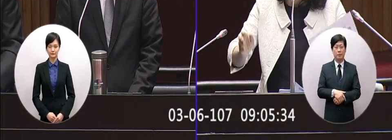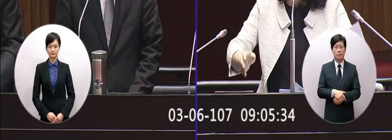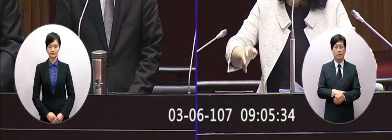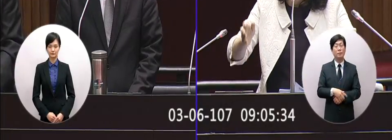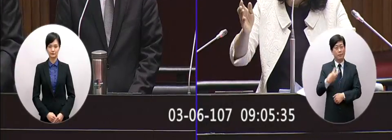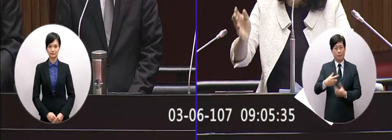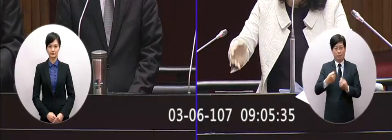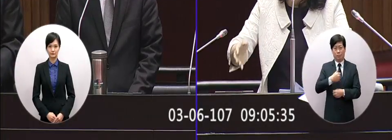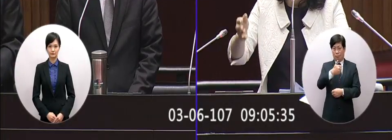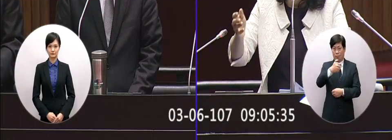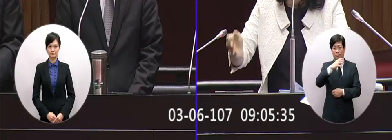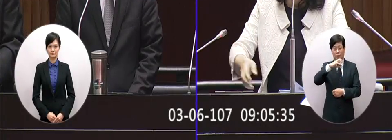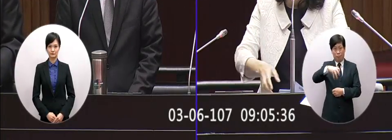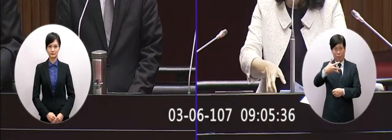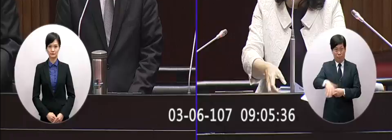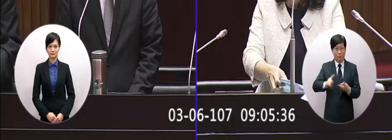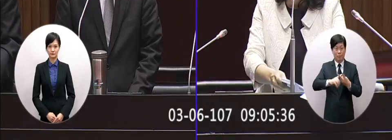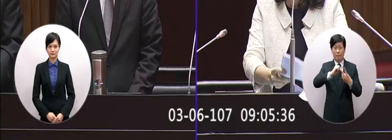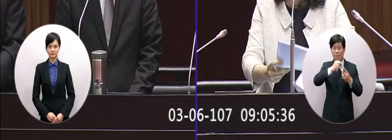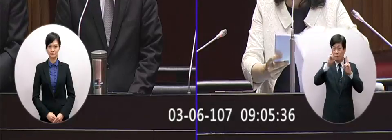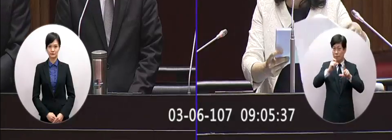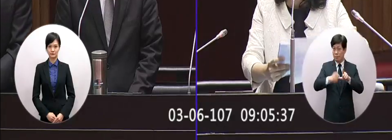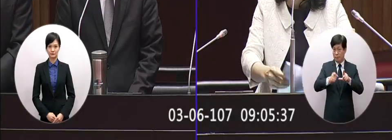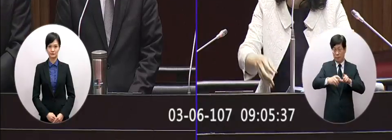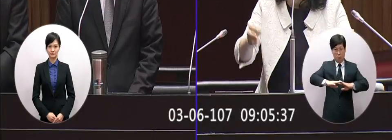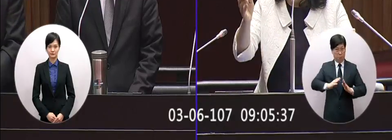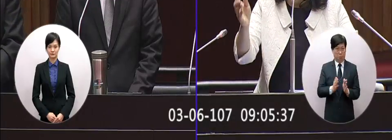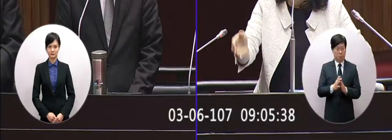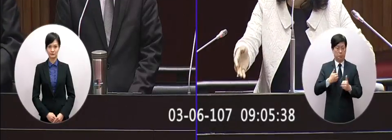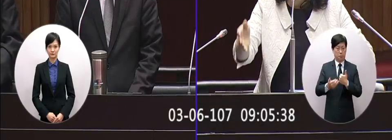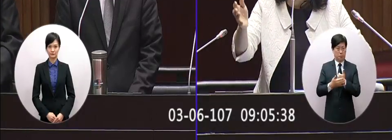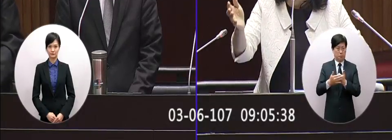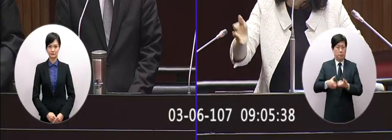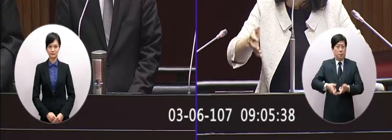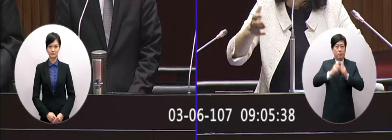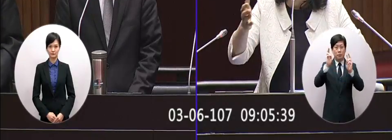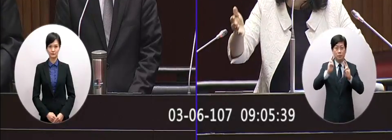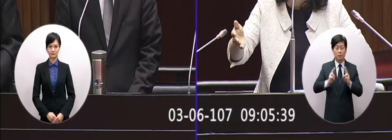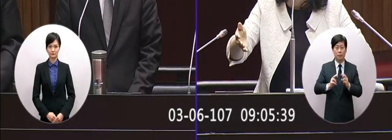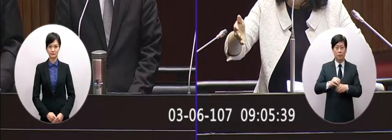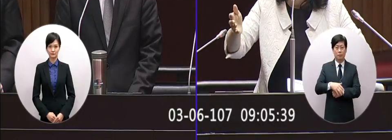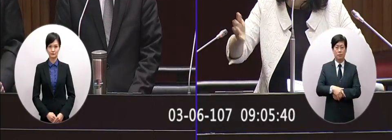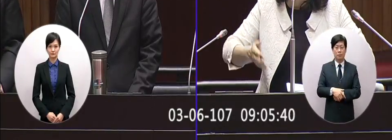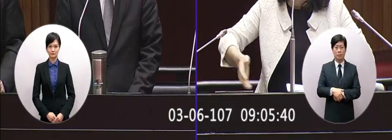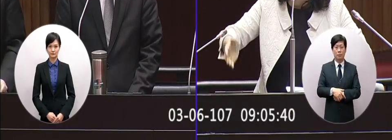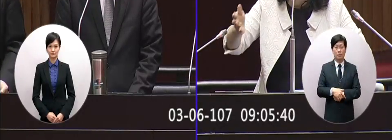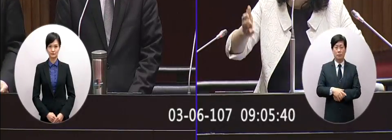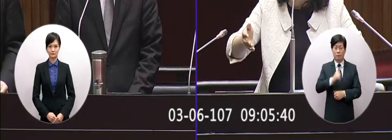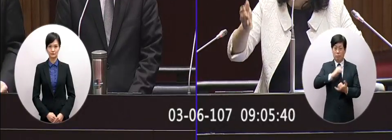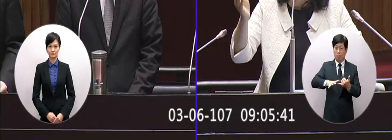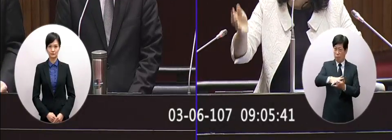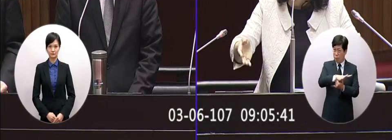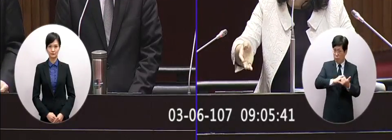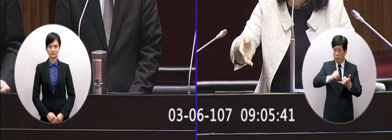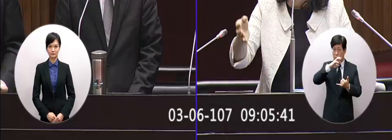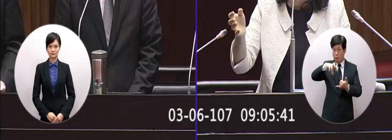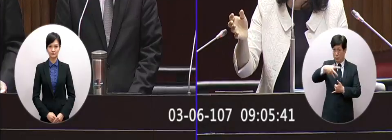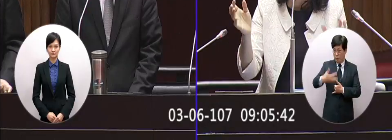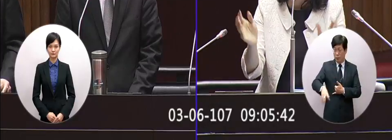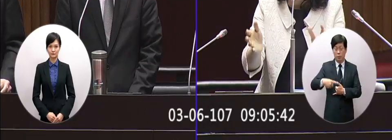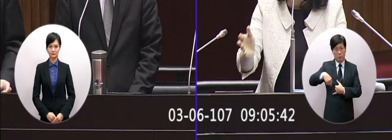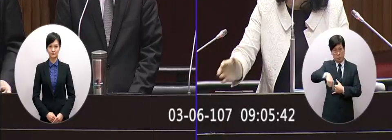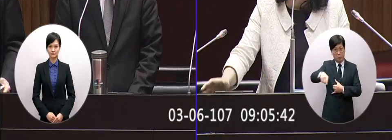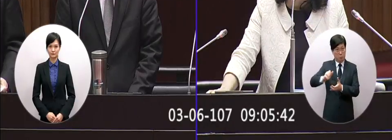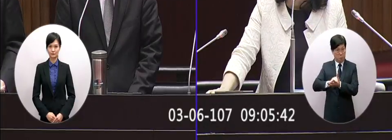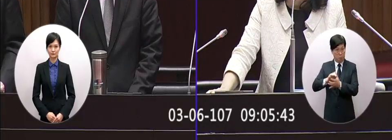那也感谢我们自来水还有台电在第一时间复电，或者是经过这个全国自来水所有的伙伴，